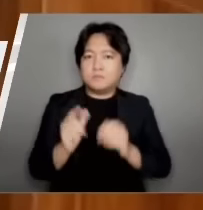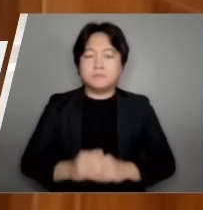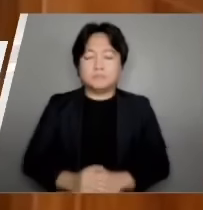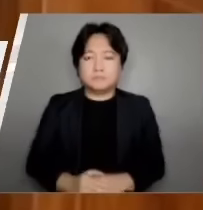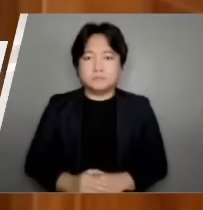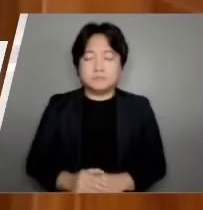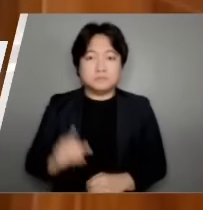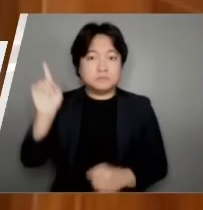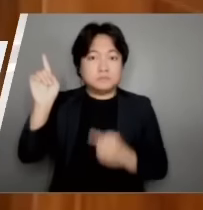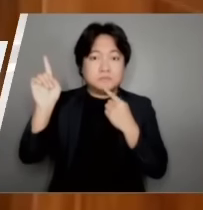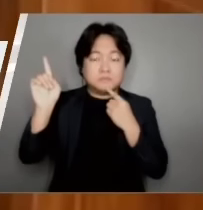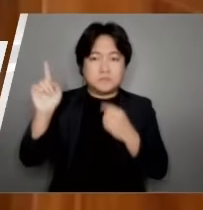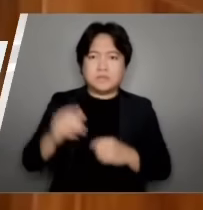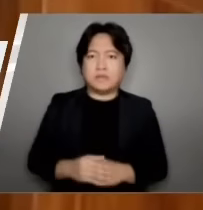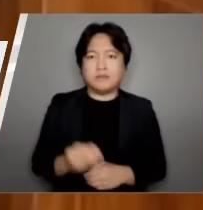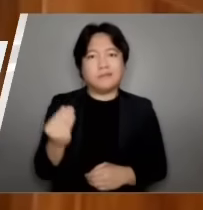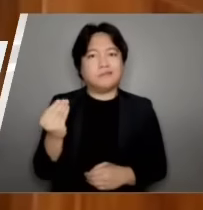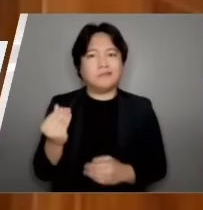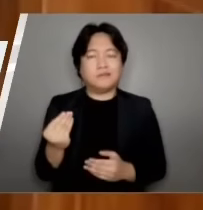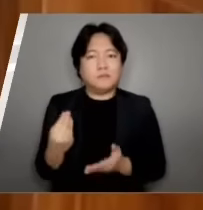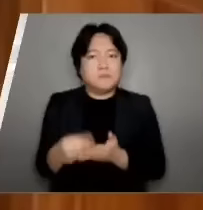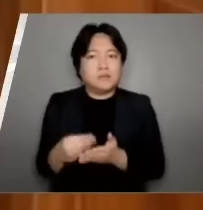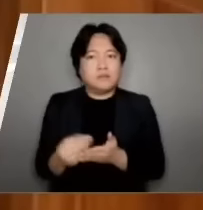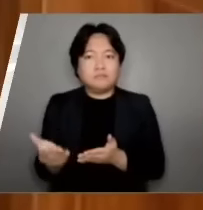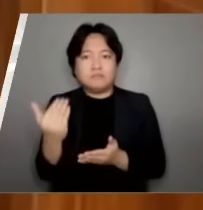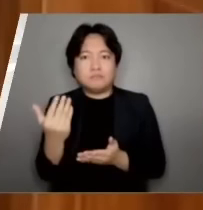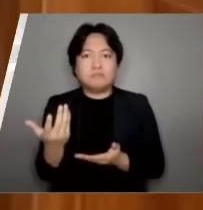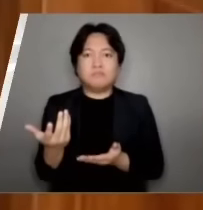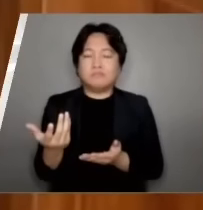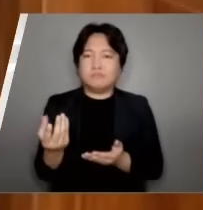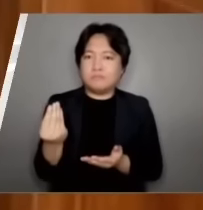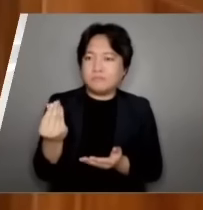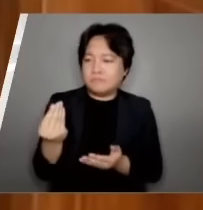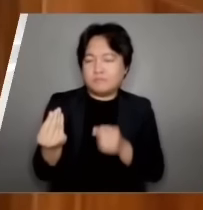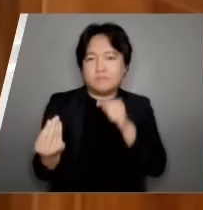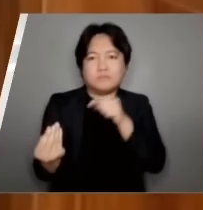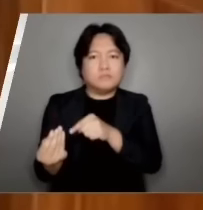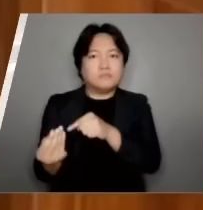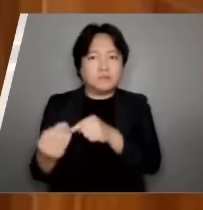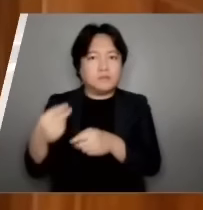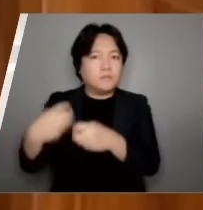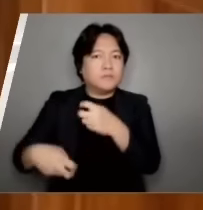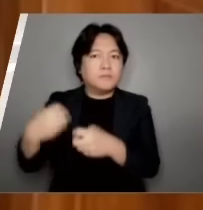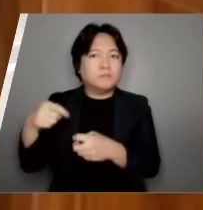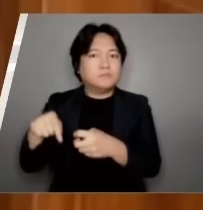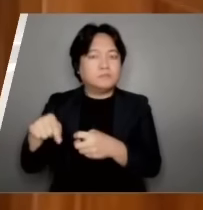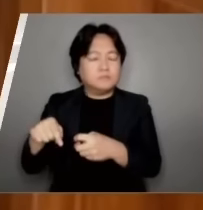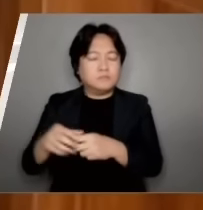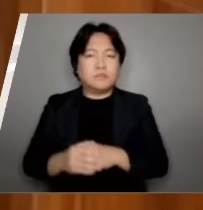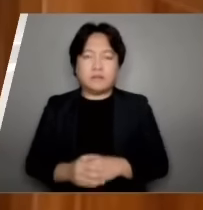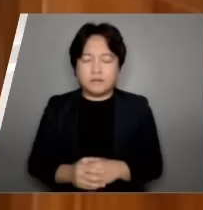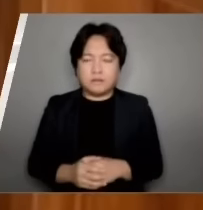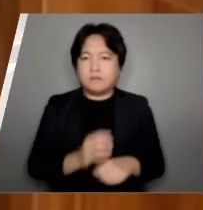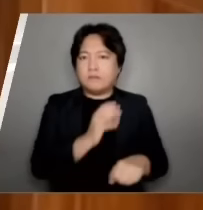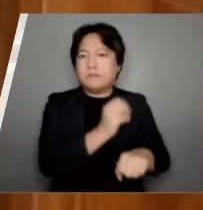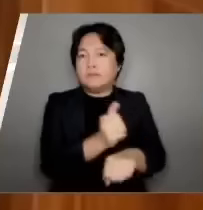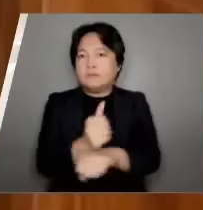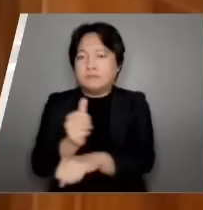we've got to stop it. Linuloko natin sarili natin. And if you are the president, this is the moment, this is